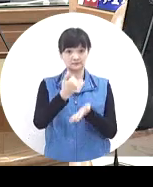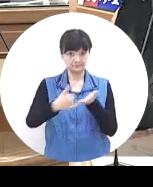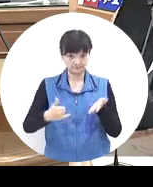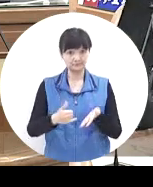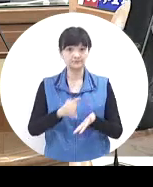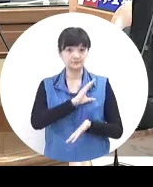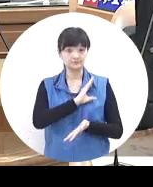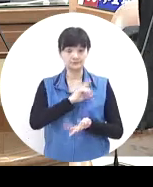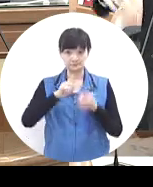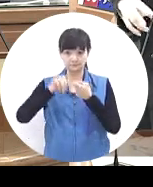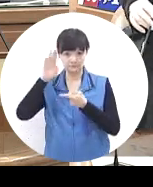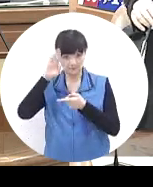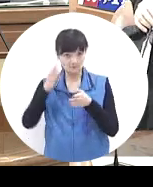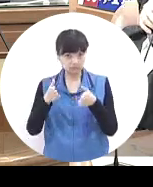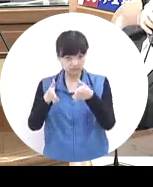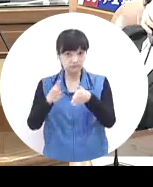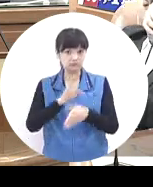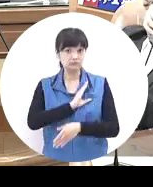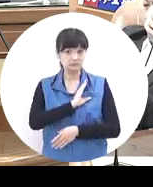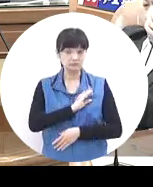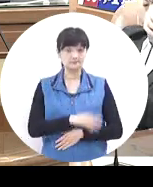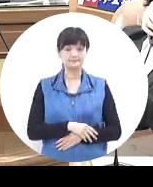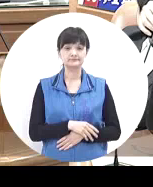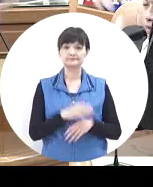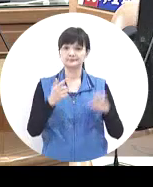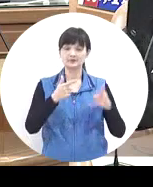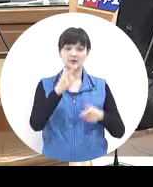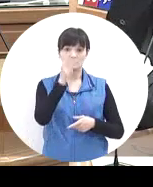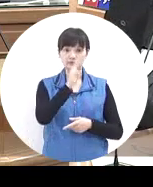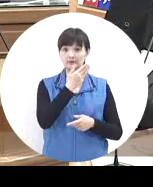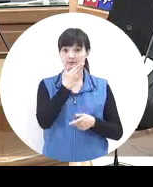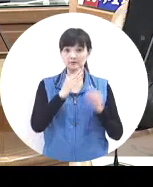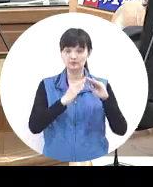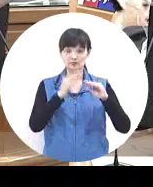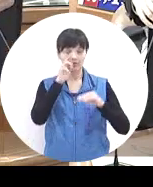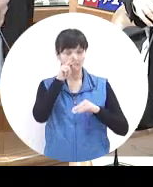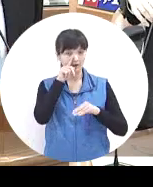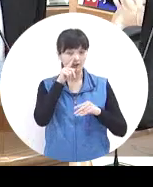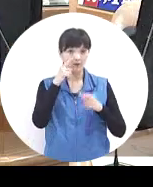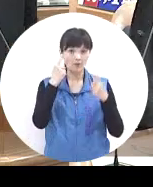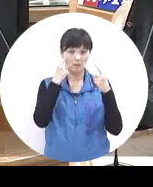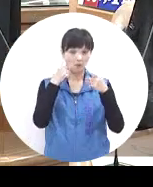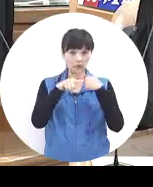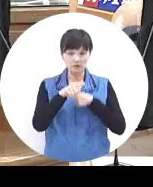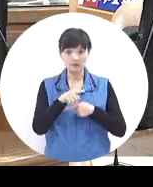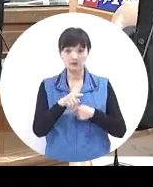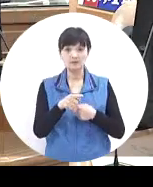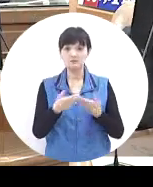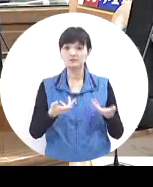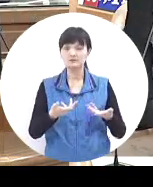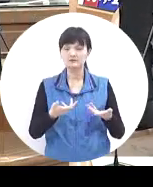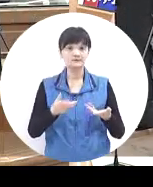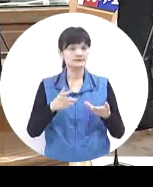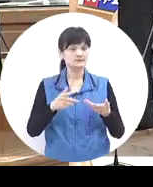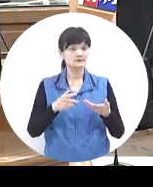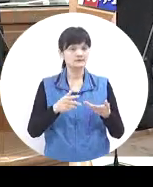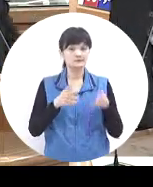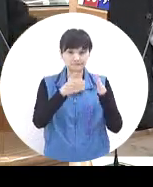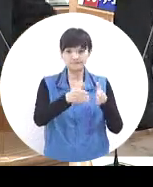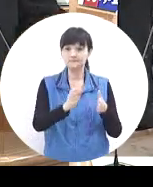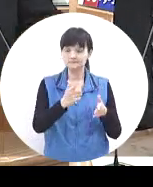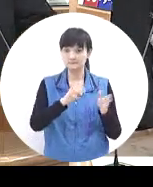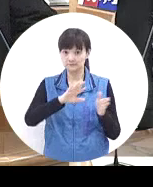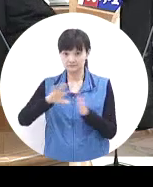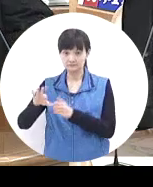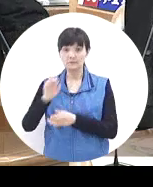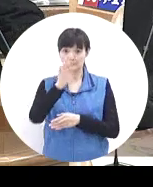道歉。 这个不是说水利局如果有弄错， 我要回去查嘛。我要回去查一下嘛。 市长， 哎， 包括各大